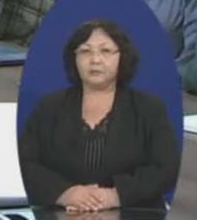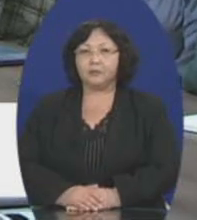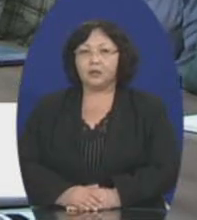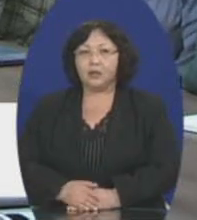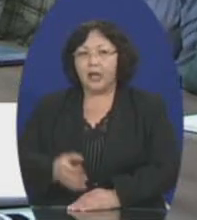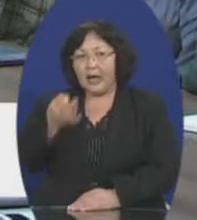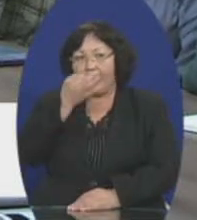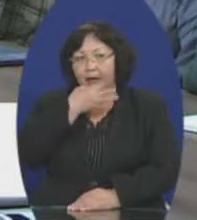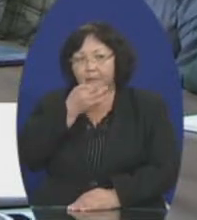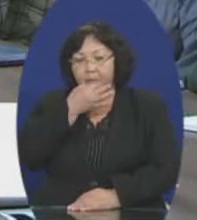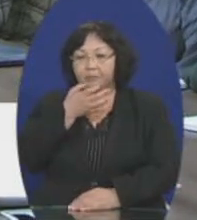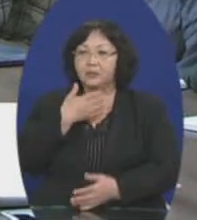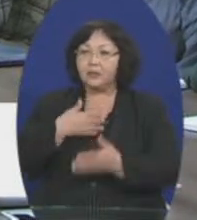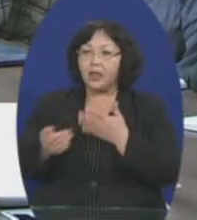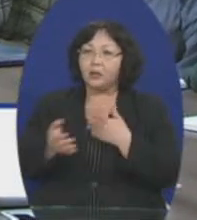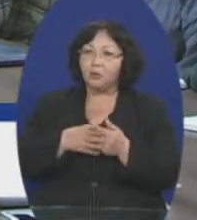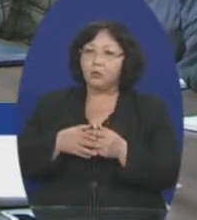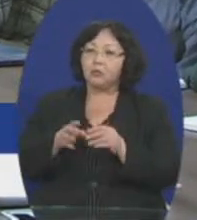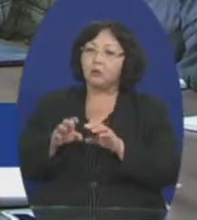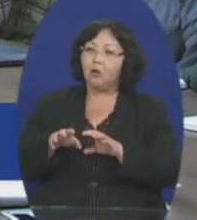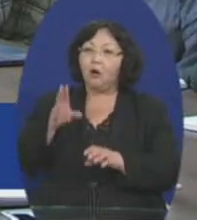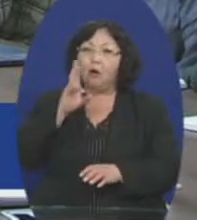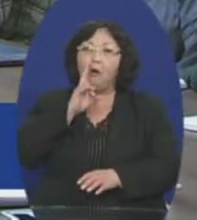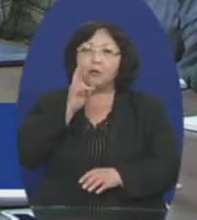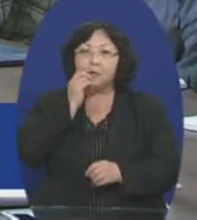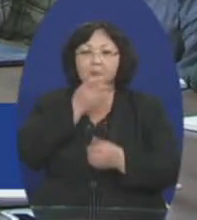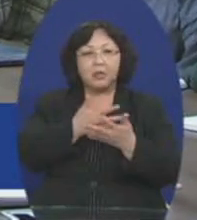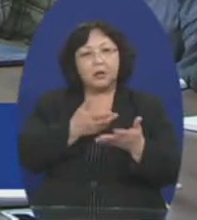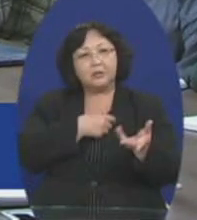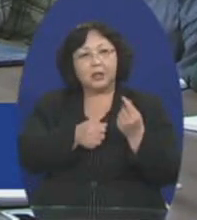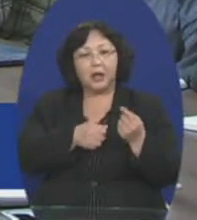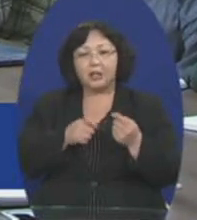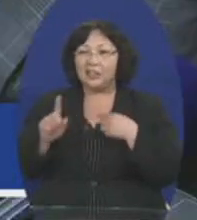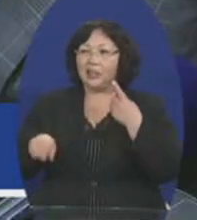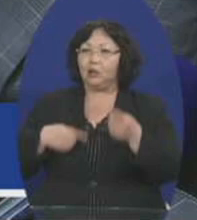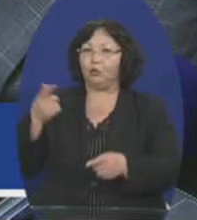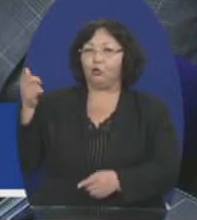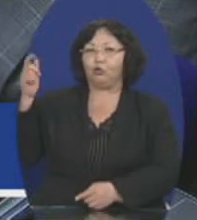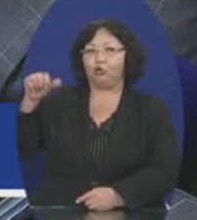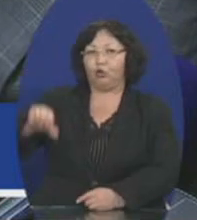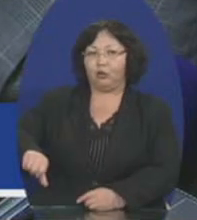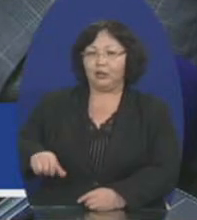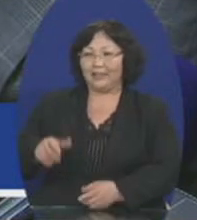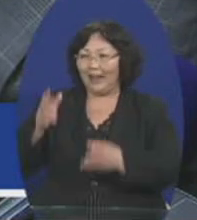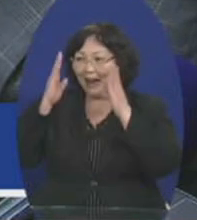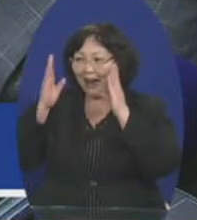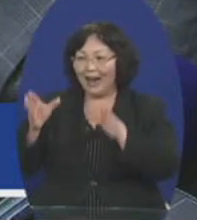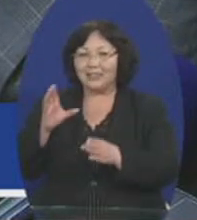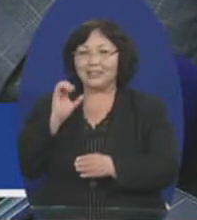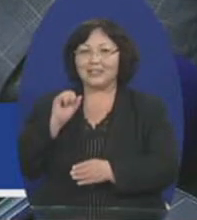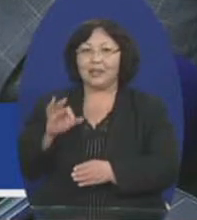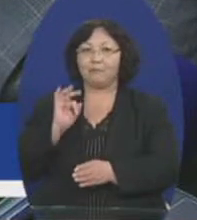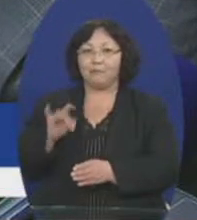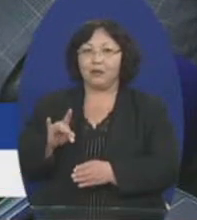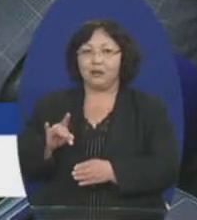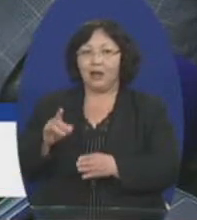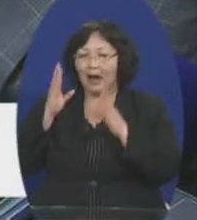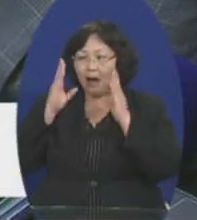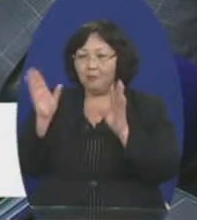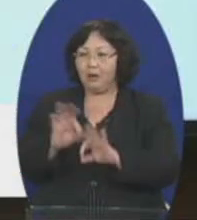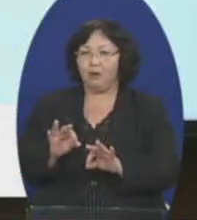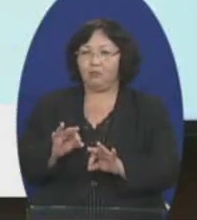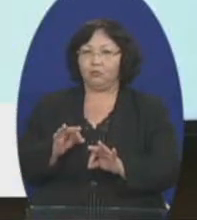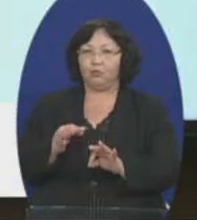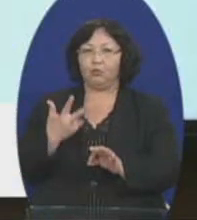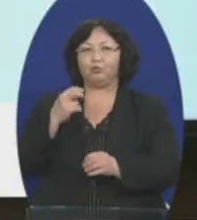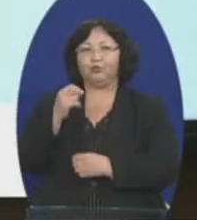Эмээг захын нэг дэлгүүрийн лангуун дээр зарагддаг хүнсний бүтээгдэхүүнээс ч дор үзэж энэ салбарыг хяналтгүй орхиод 30 гаруй жил өнгөрчээ. Энэ салбарт чөлөөт